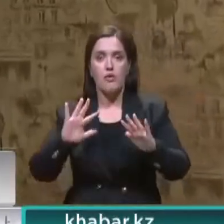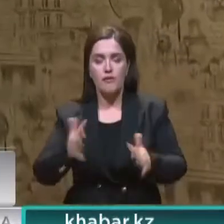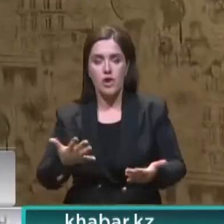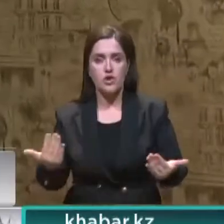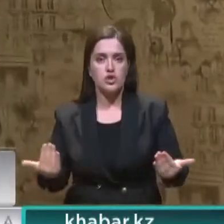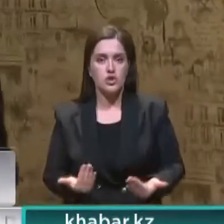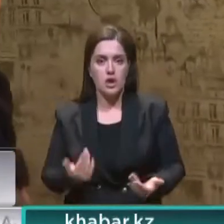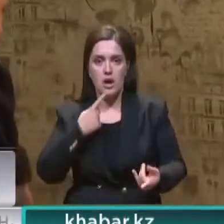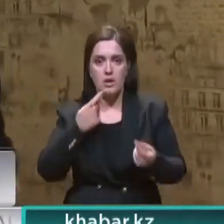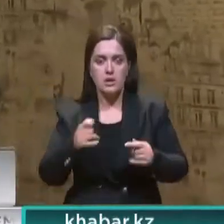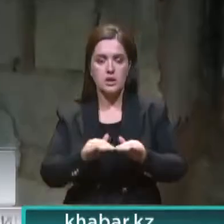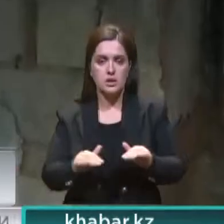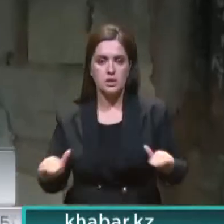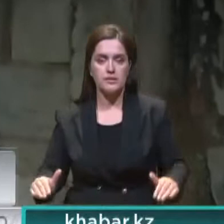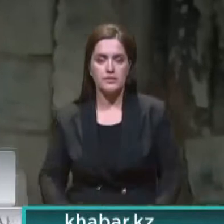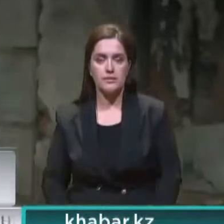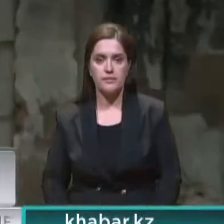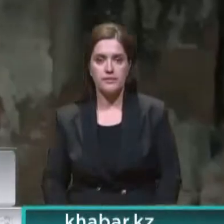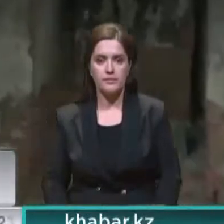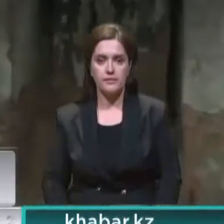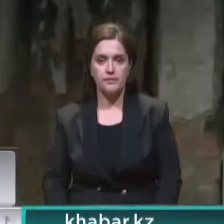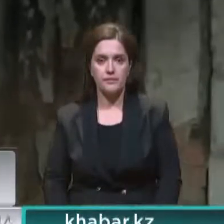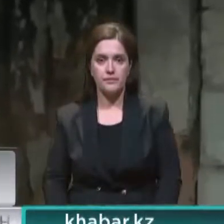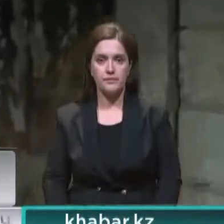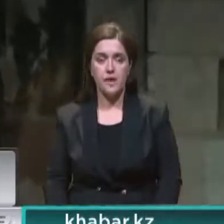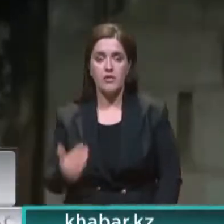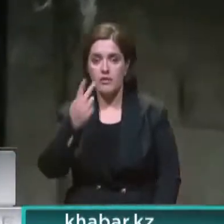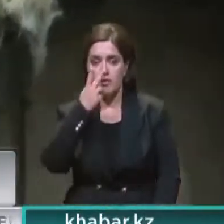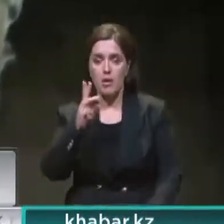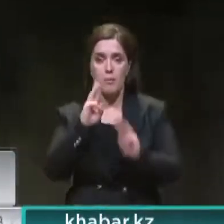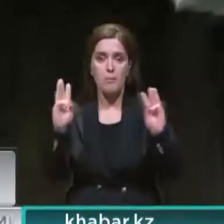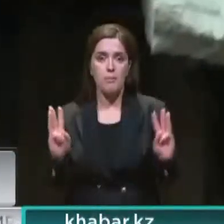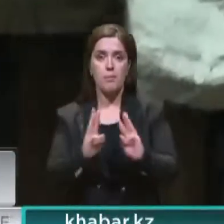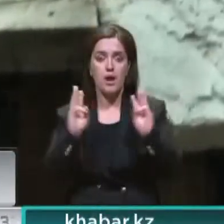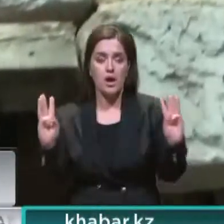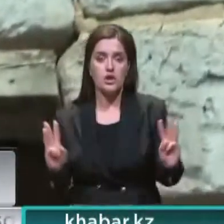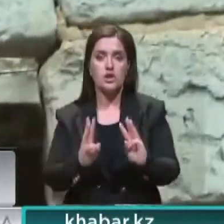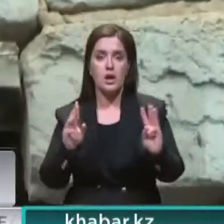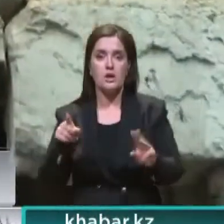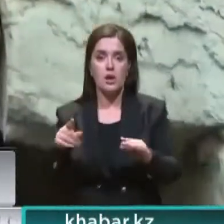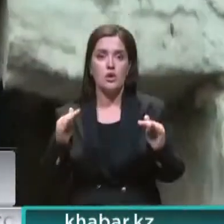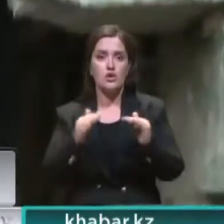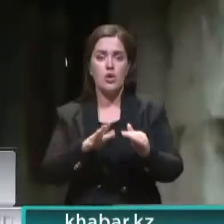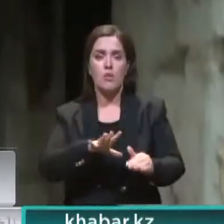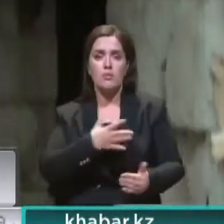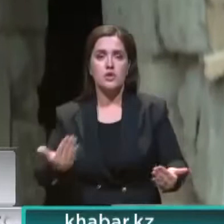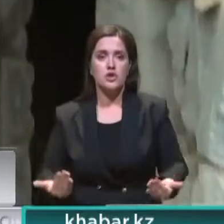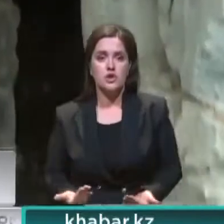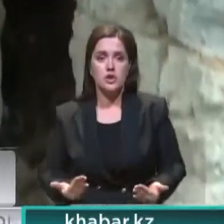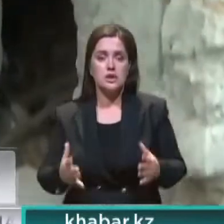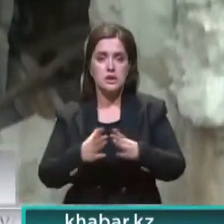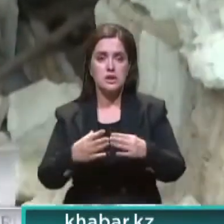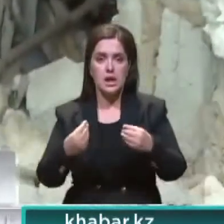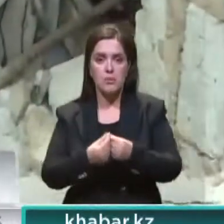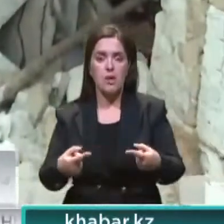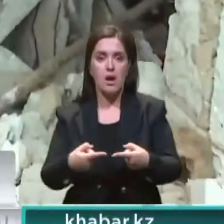зачастую маленьких детей. Как вы видите, последствия пожара. В данном доме раньше проживала семья, где